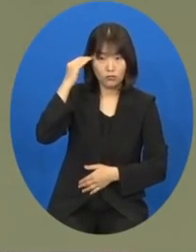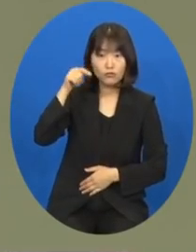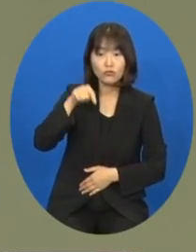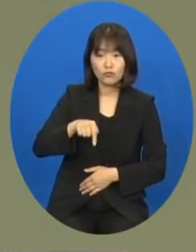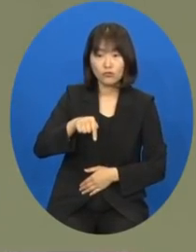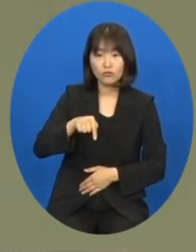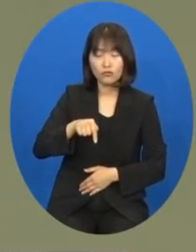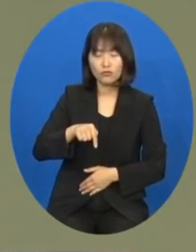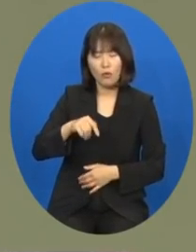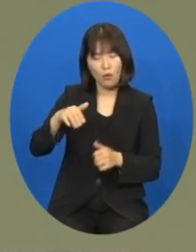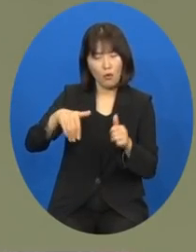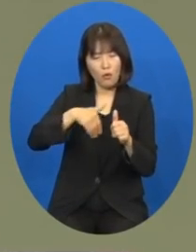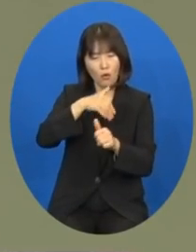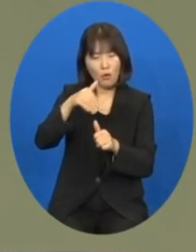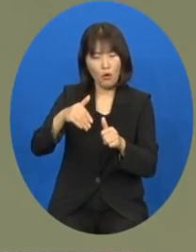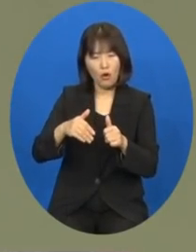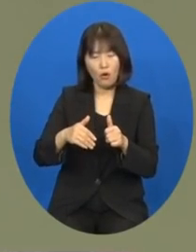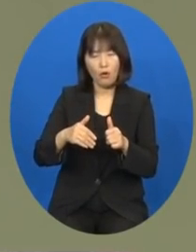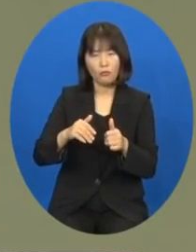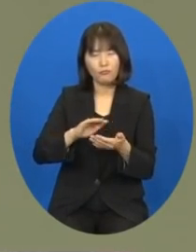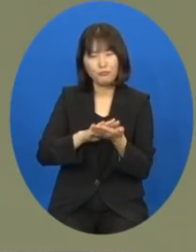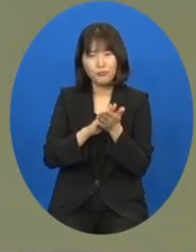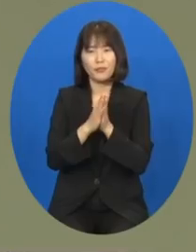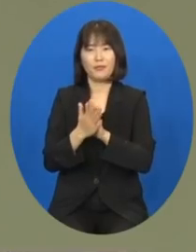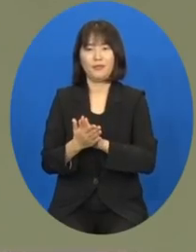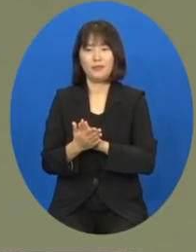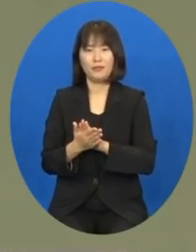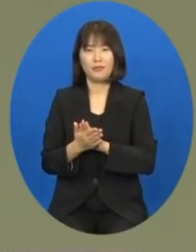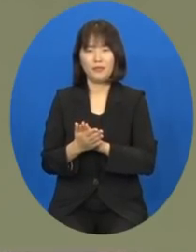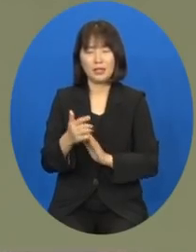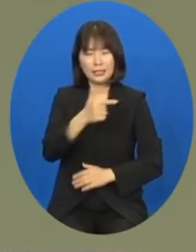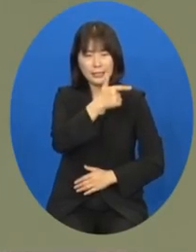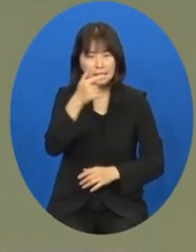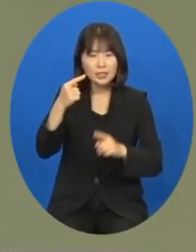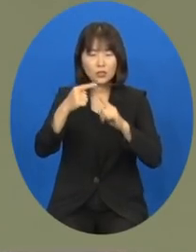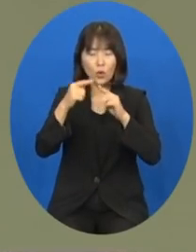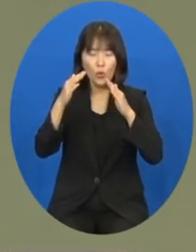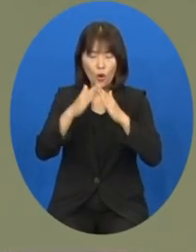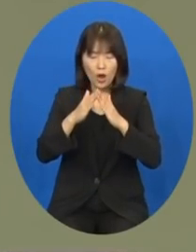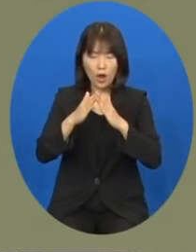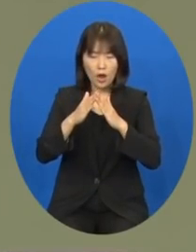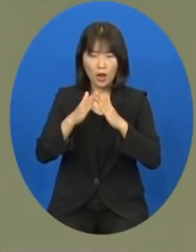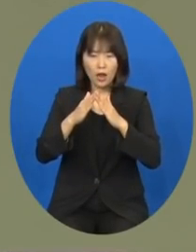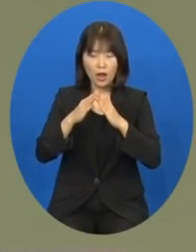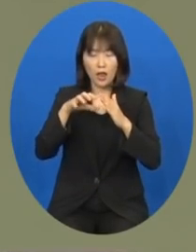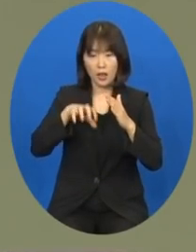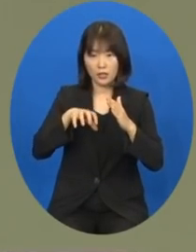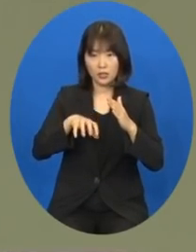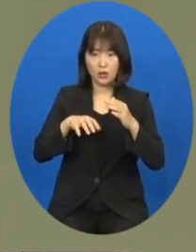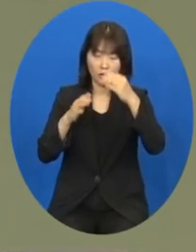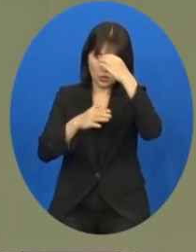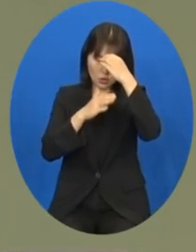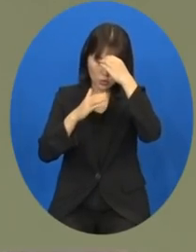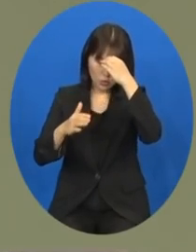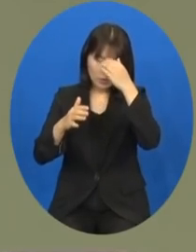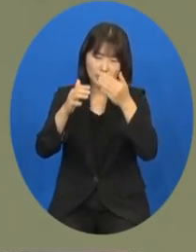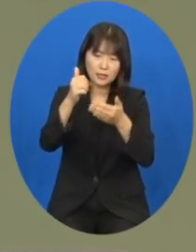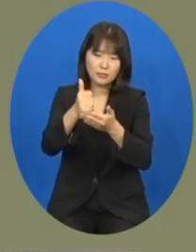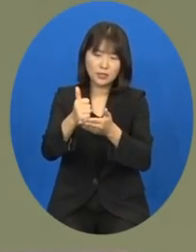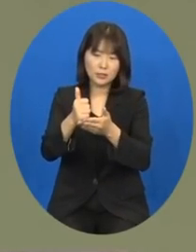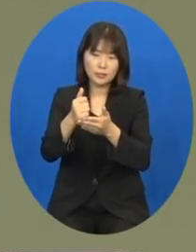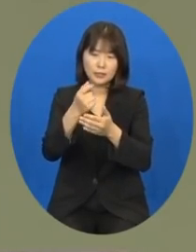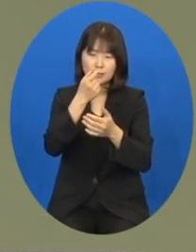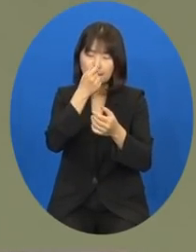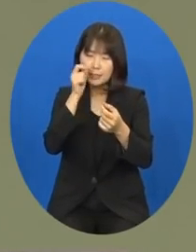졌어요 근교에서 성도님들을 친밀하게 만나고 싶지만 그게 쉽지는 않아요